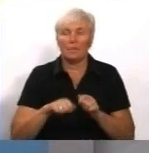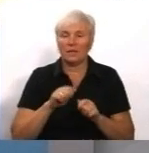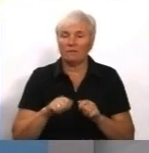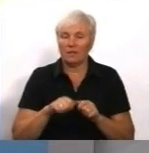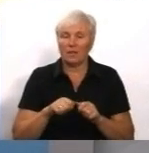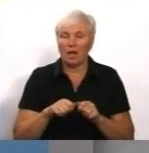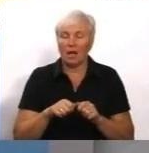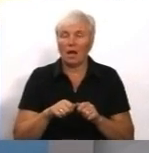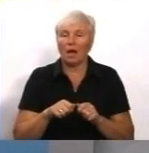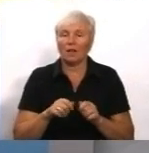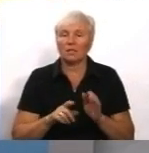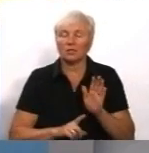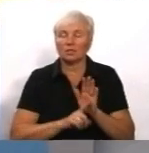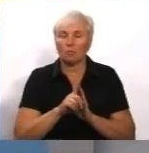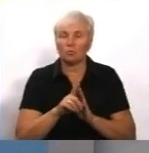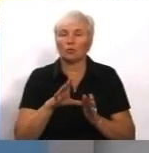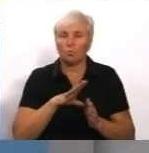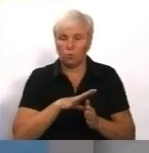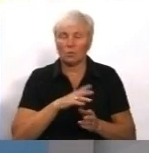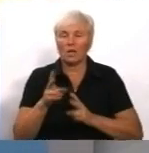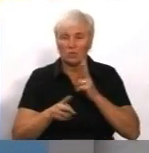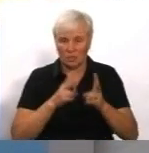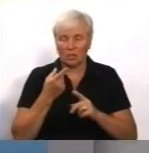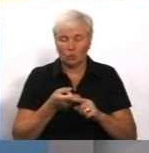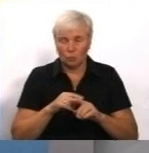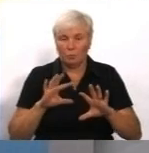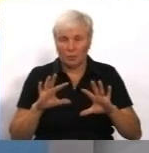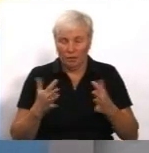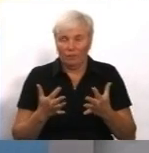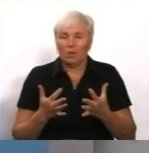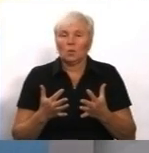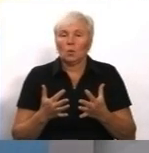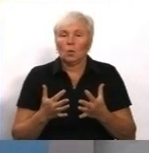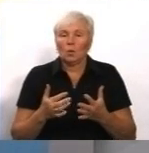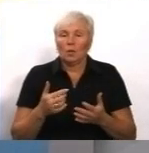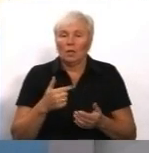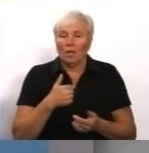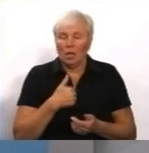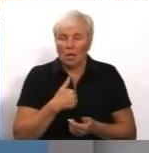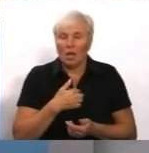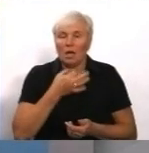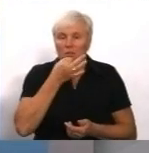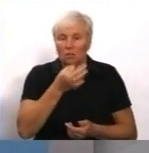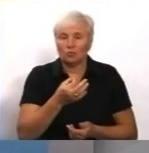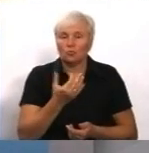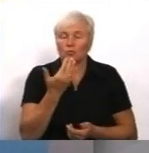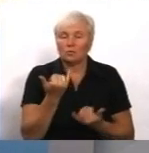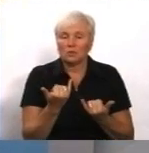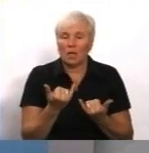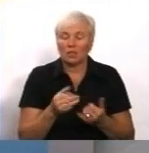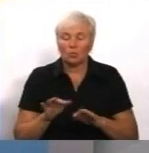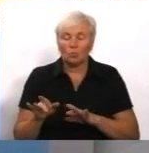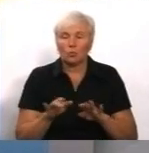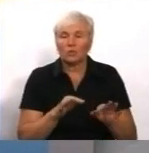частині захисту прав споживачів були скарги з цього приводу. Я скажу зараз в процесі